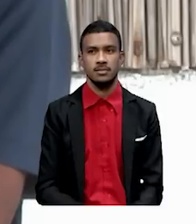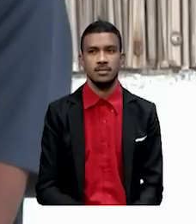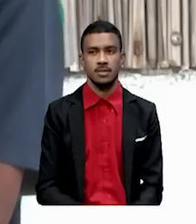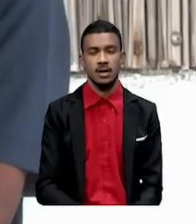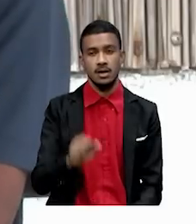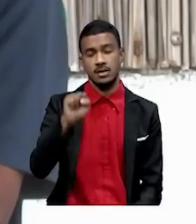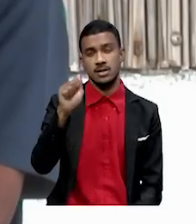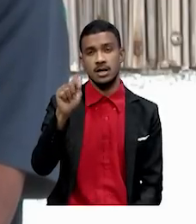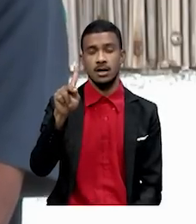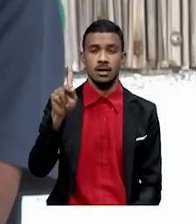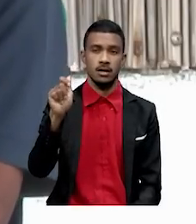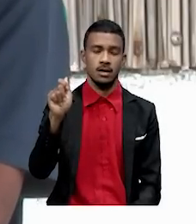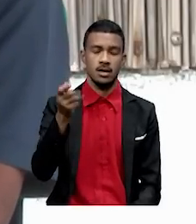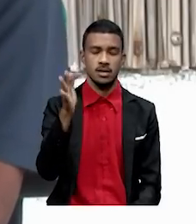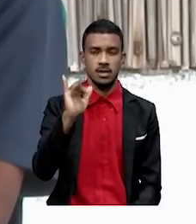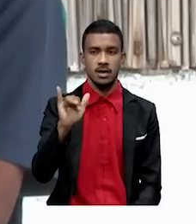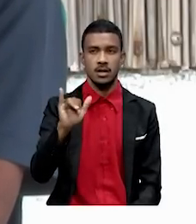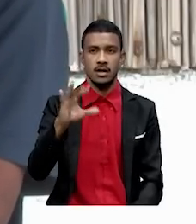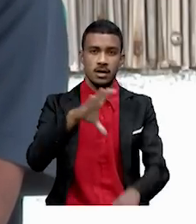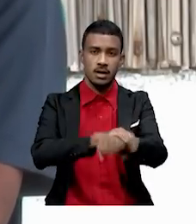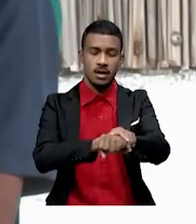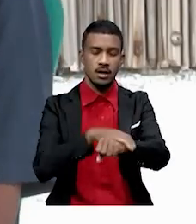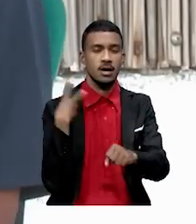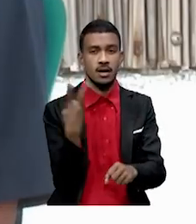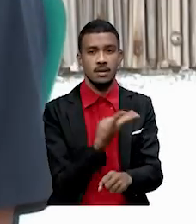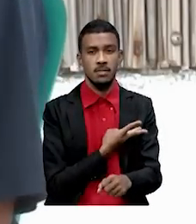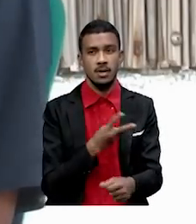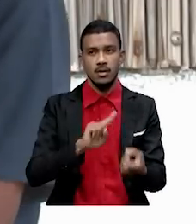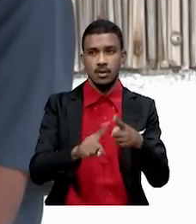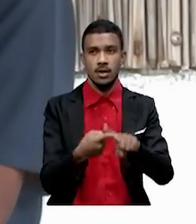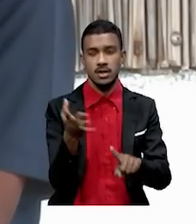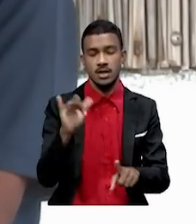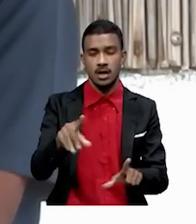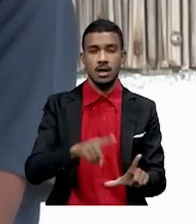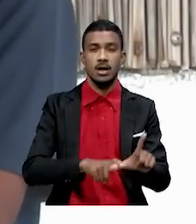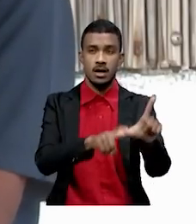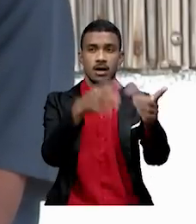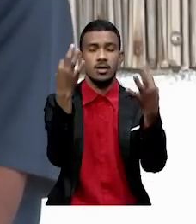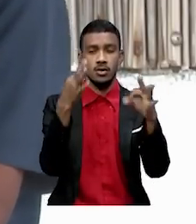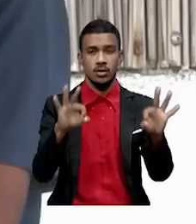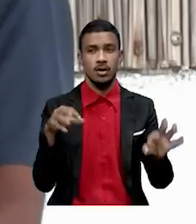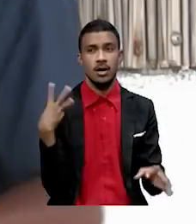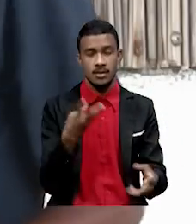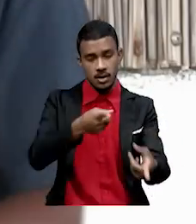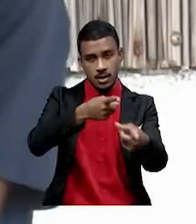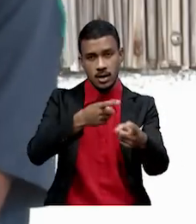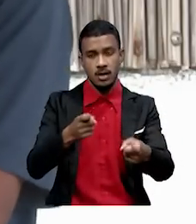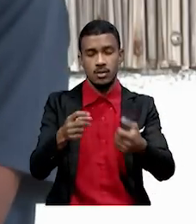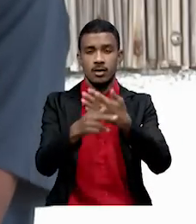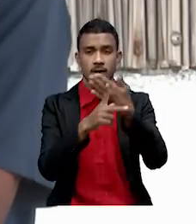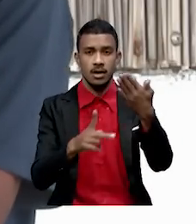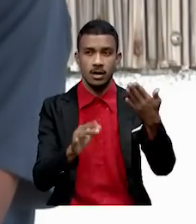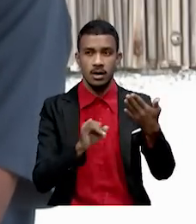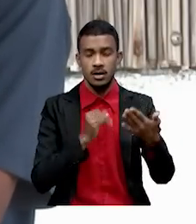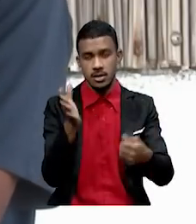Sakasira asyarak file me, kami, kaminya maluk sira naale itu, sira tiru tiru mat tiru kane kau, sira